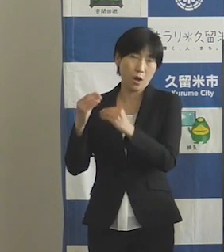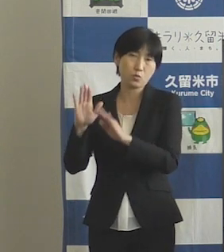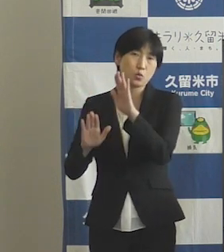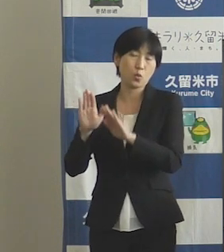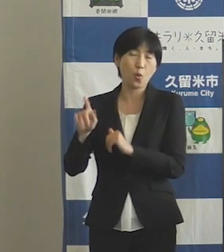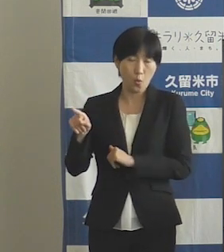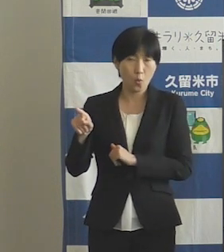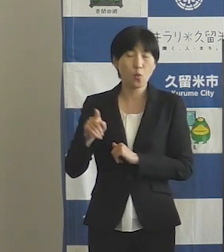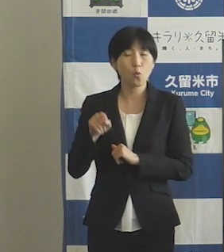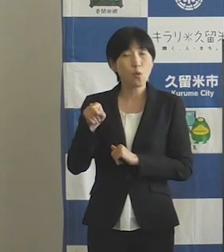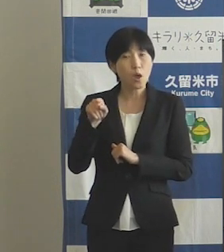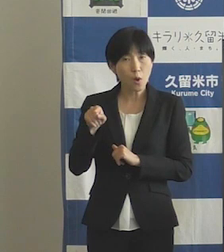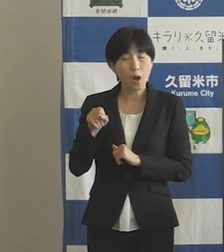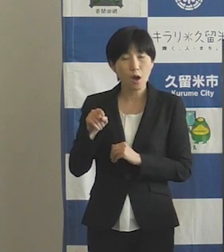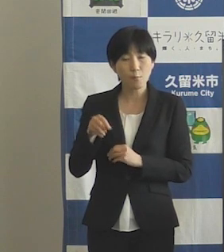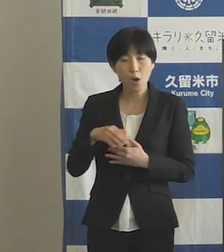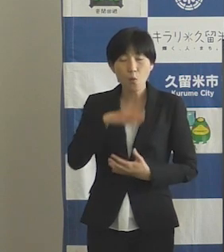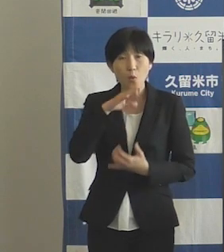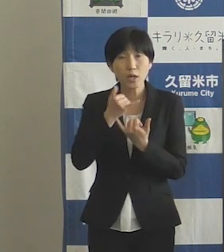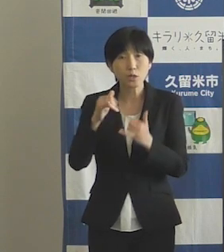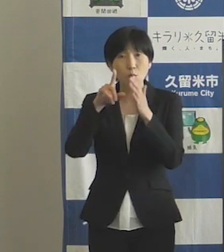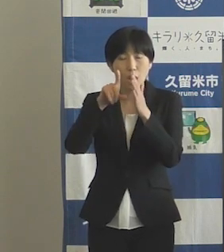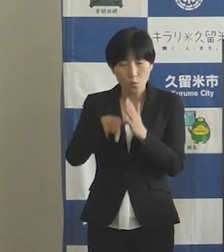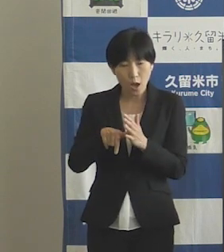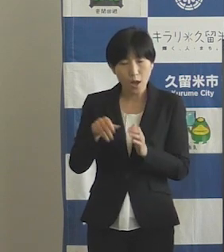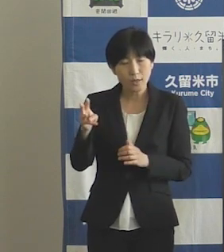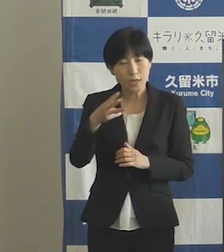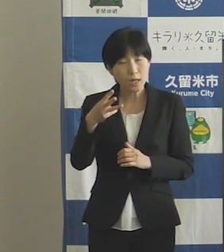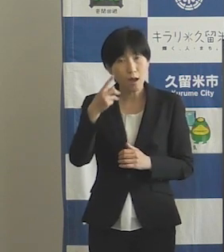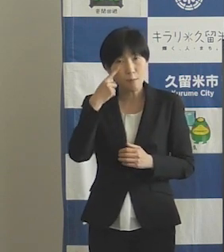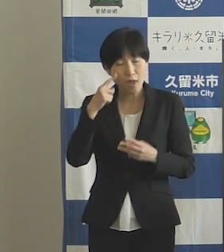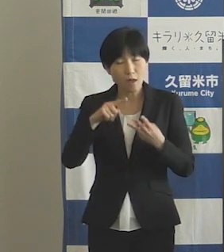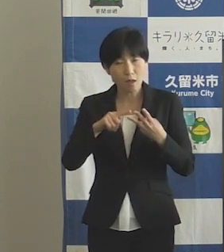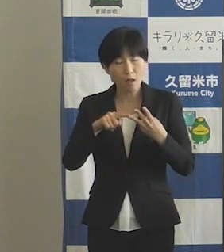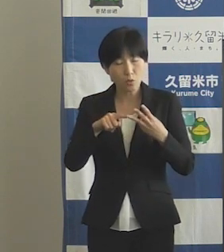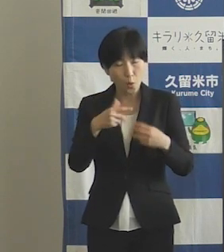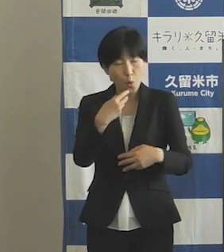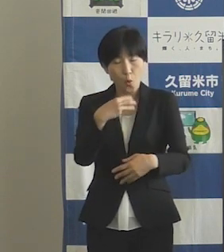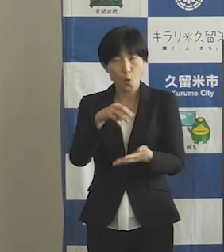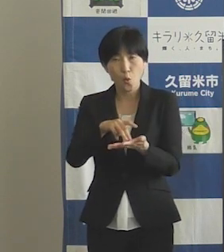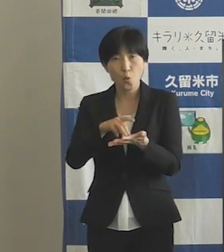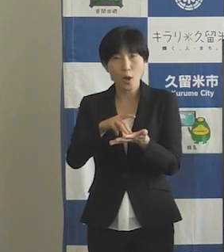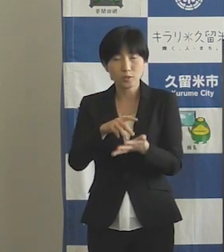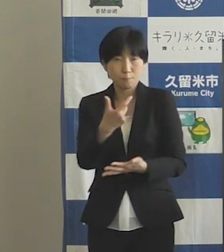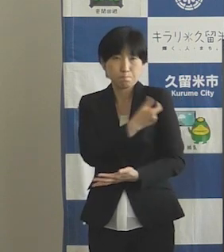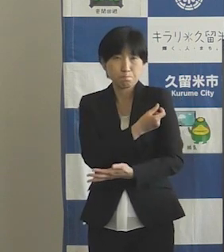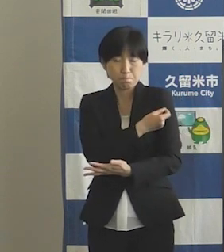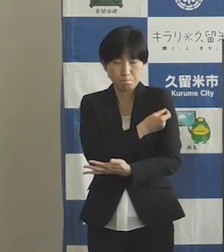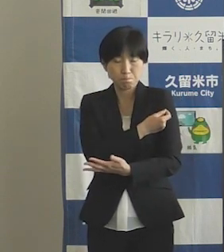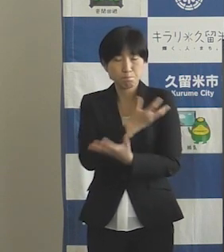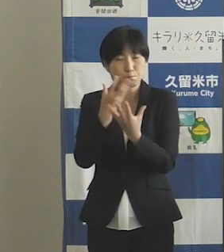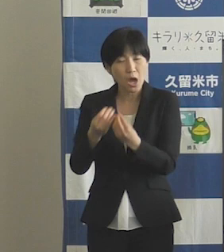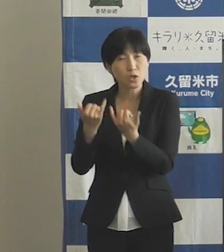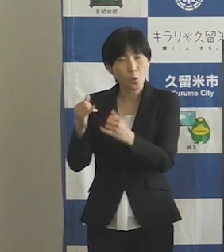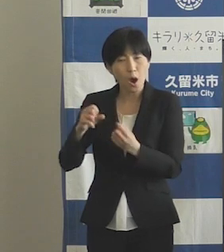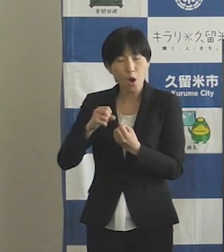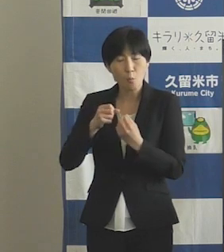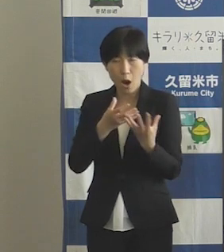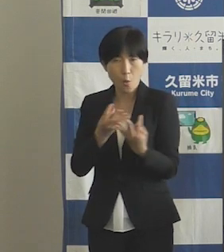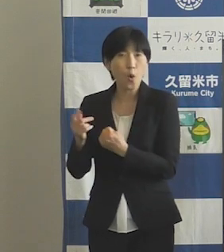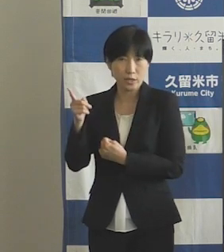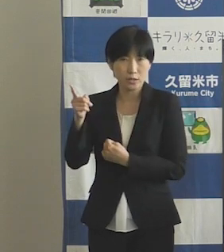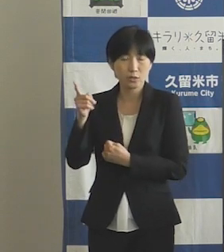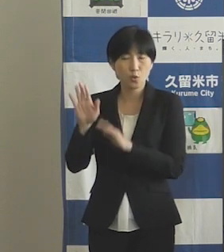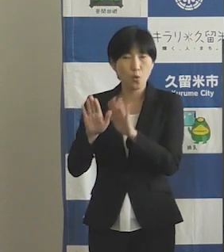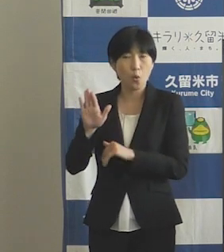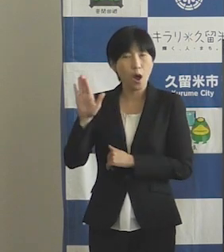が、これは高齢者では第3回目のワクチン接種の割合が高いことも関係していると